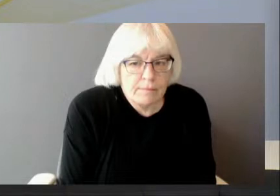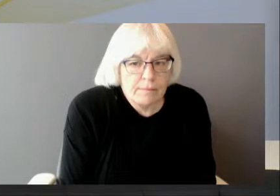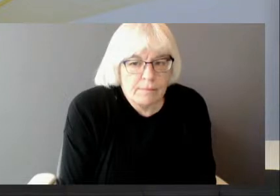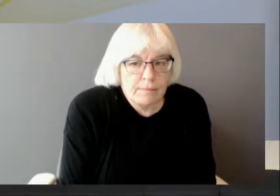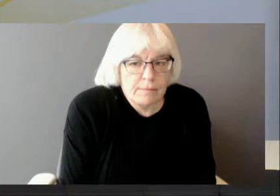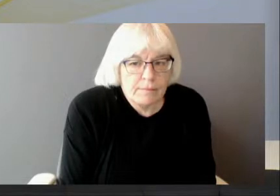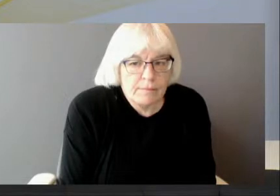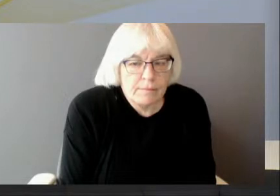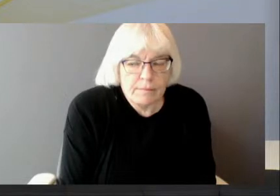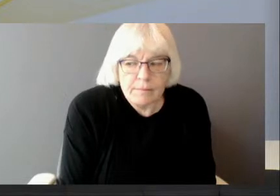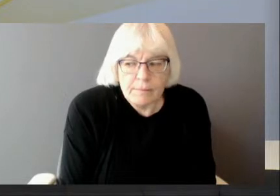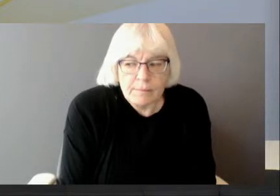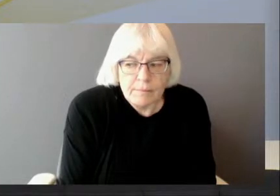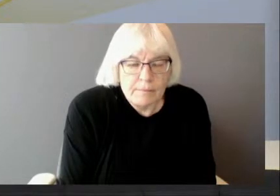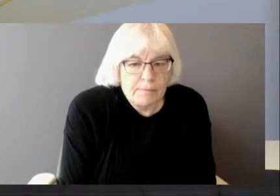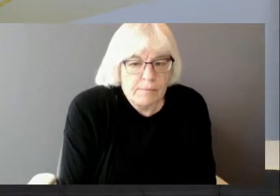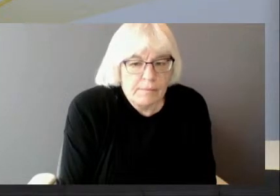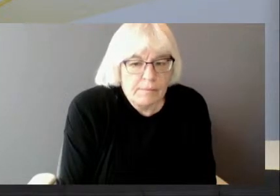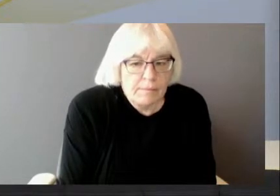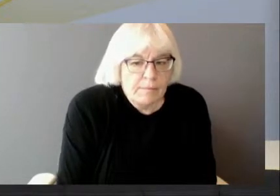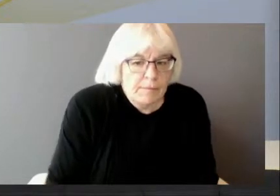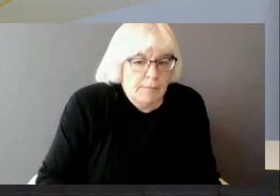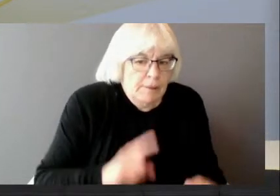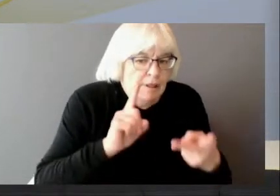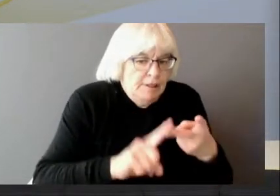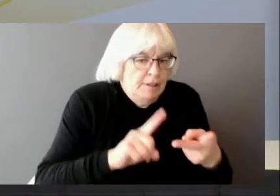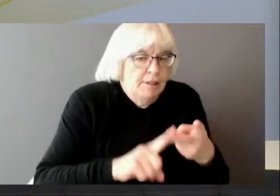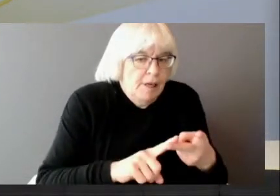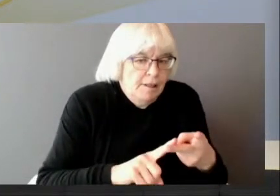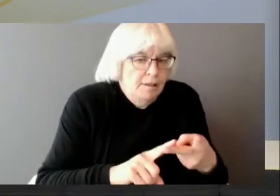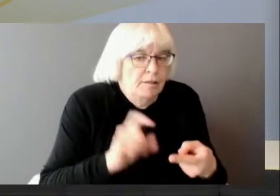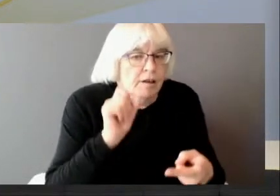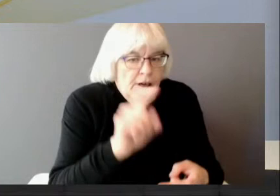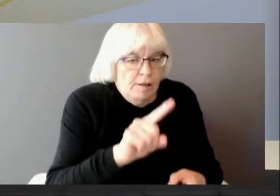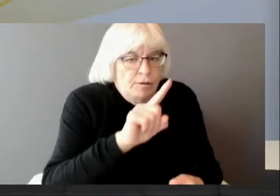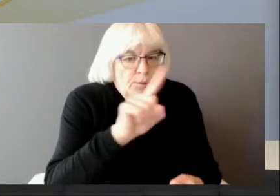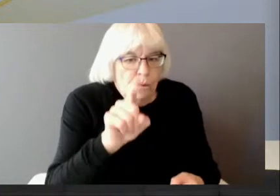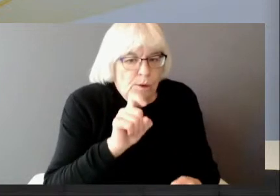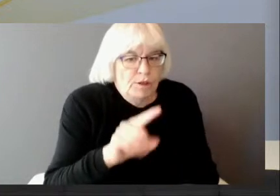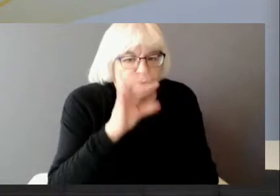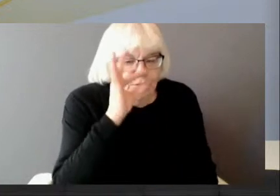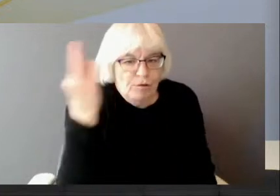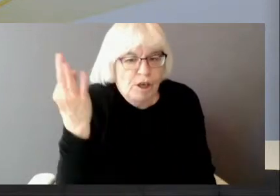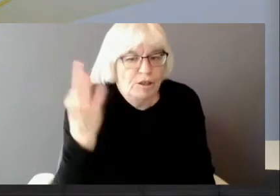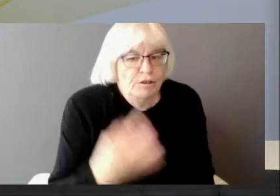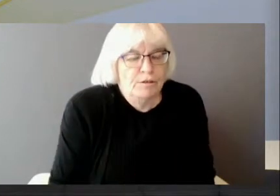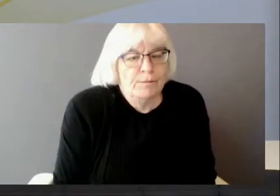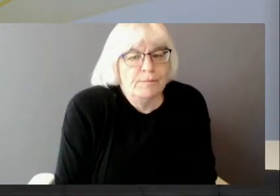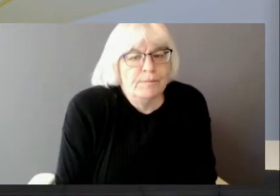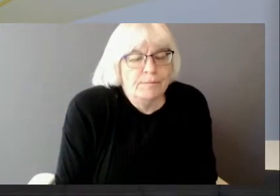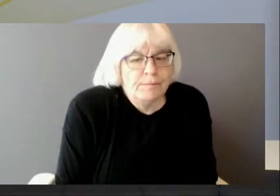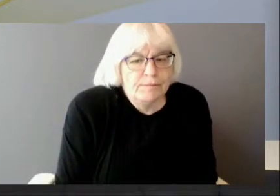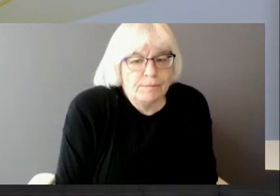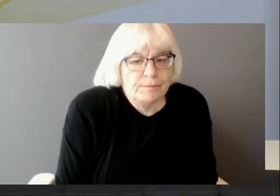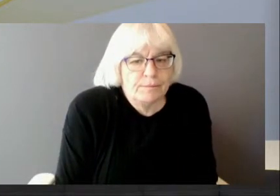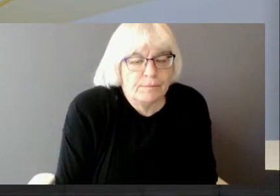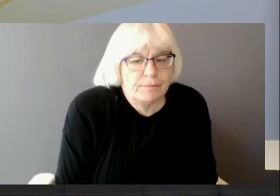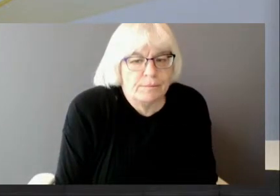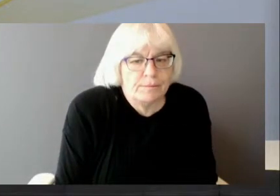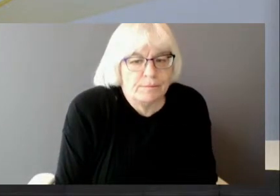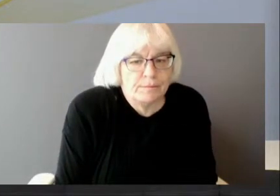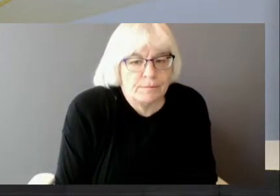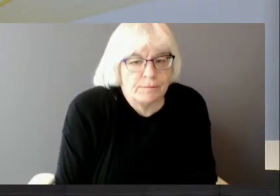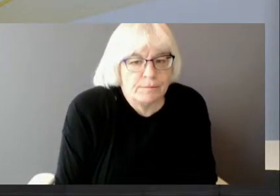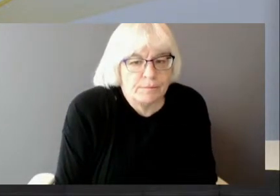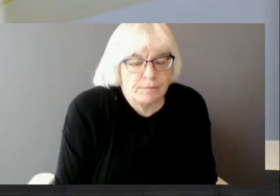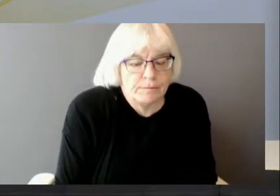Merci. Et j'avais une question sur les vaccins. Vous en avez parlé en anglais. Est-ce que vous pouvez nous redonner fin mars, vous